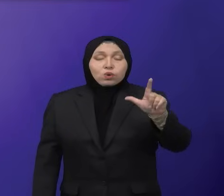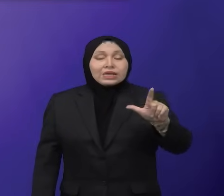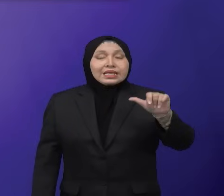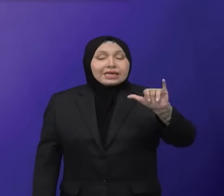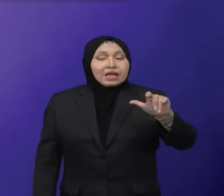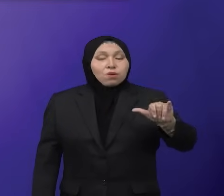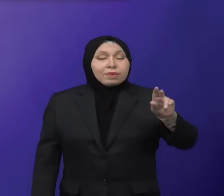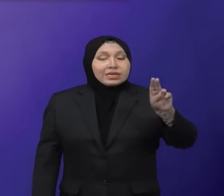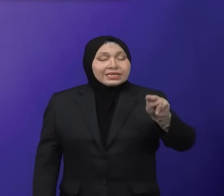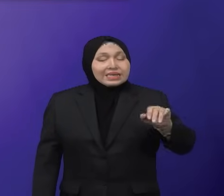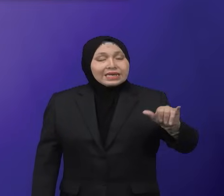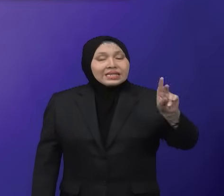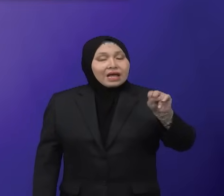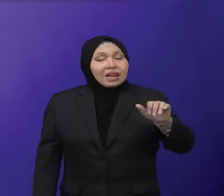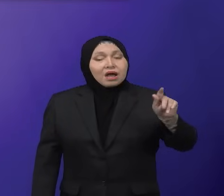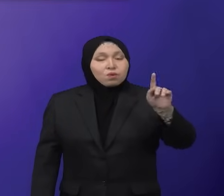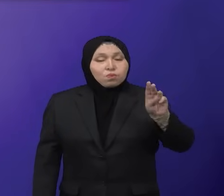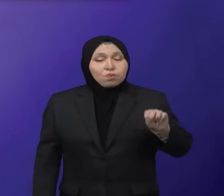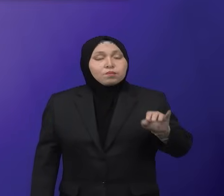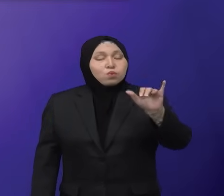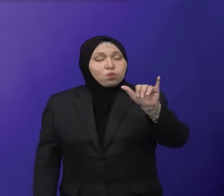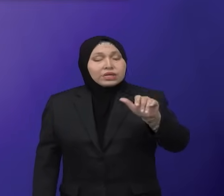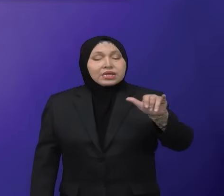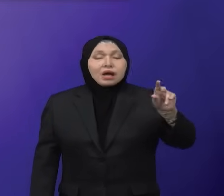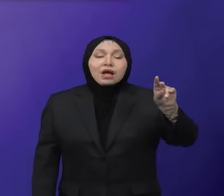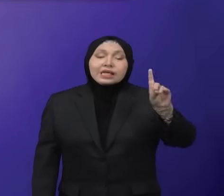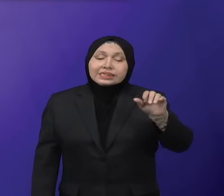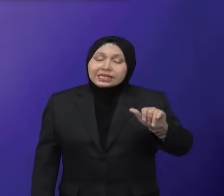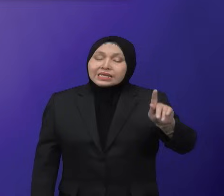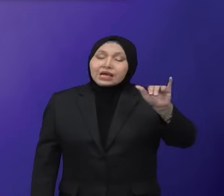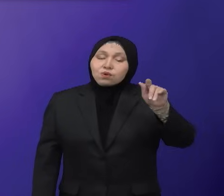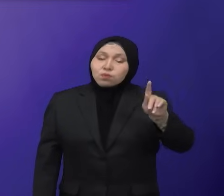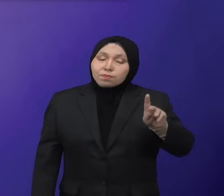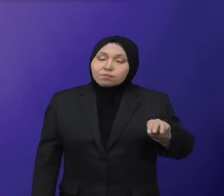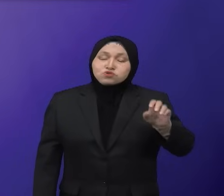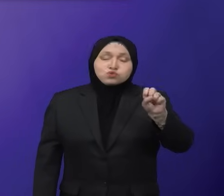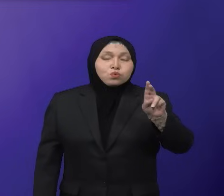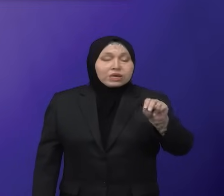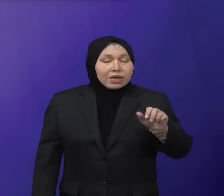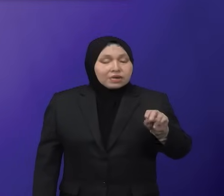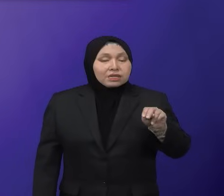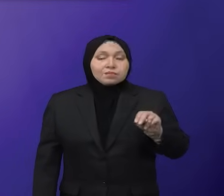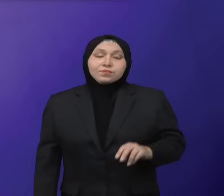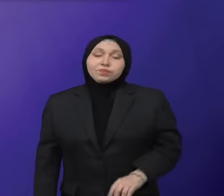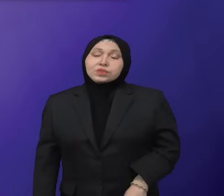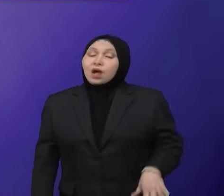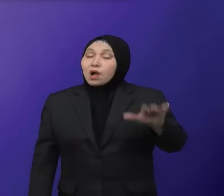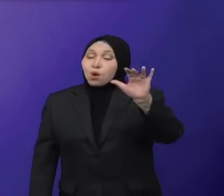Yuridullahu liyubayyina lakum wa yahdiyakum sunan.